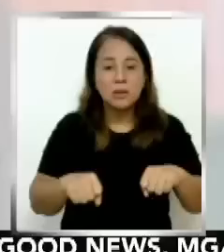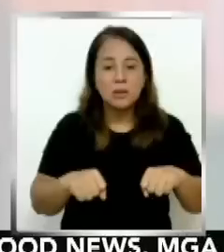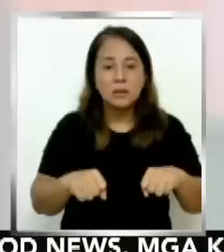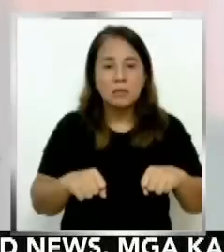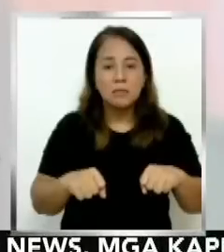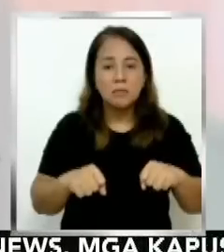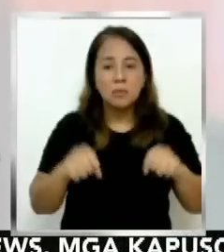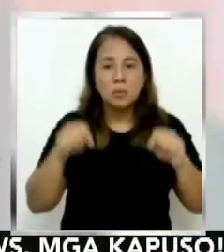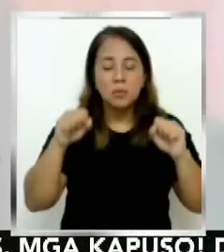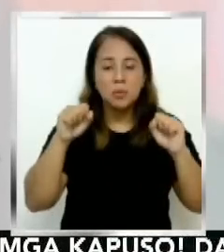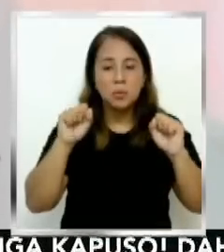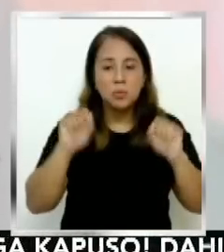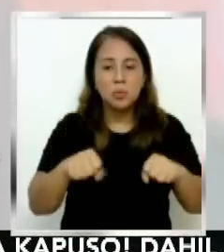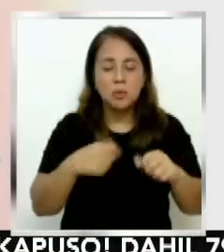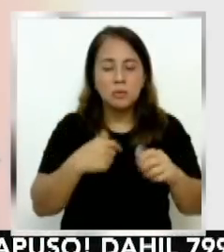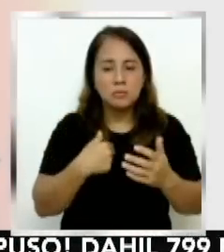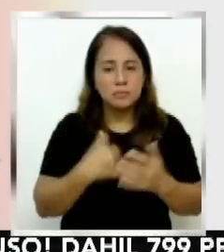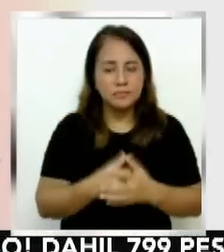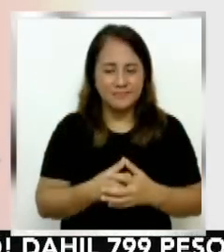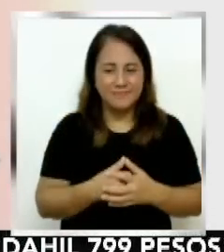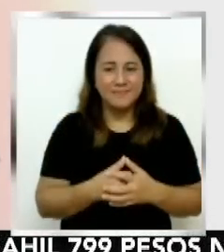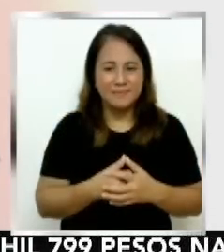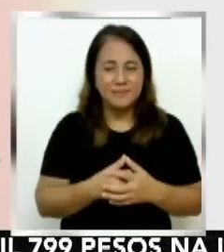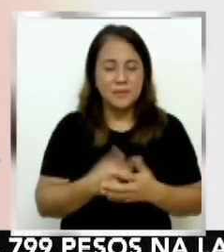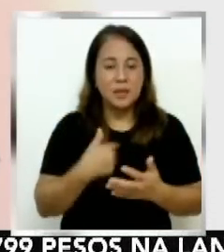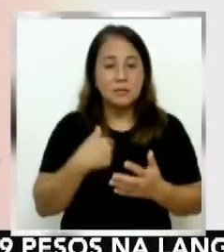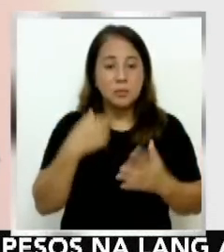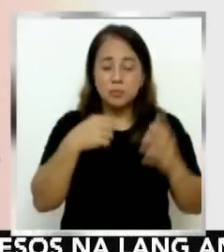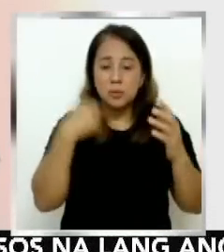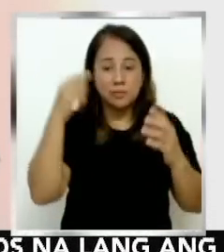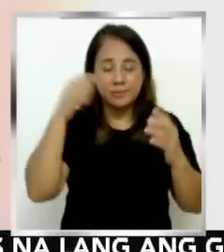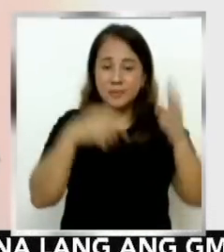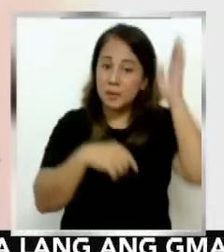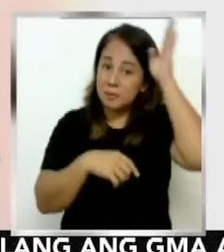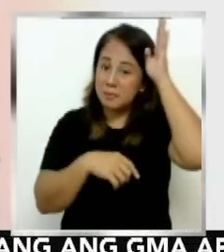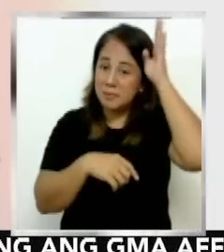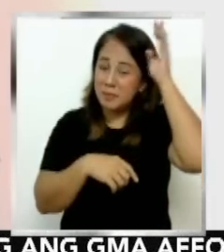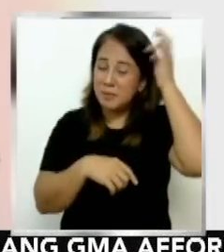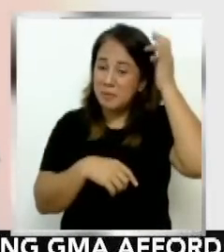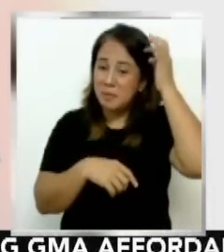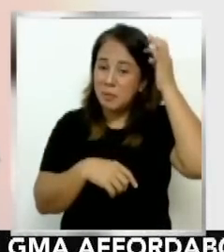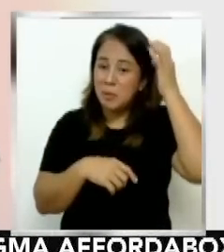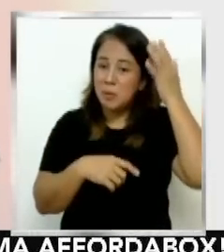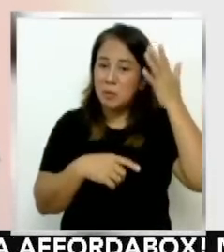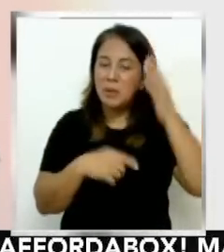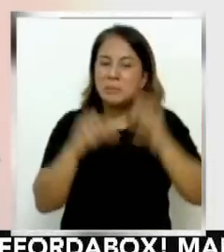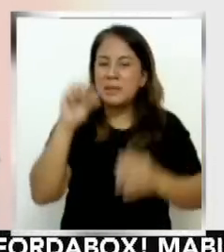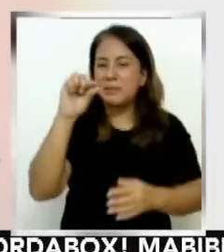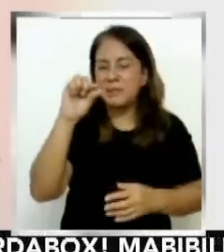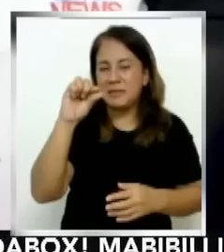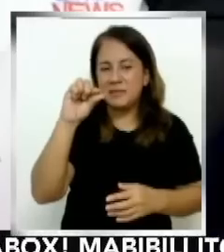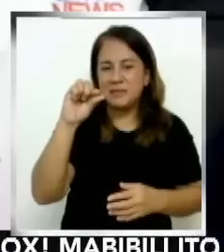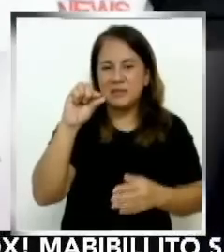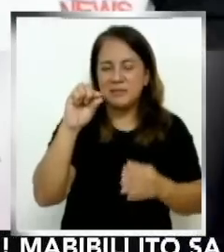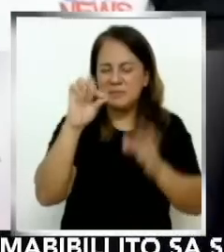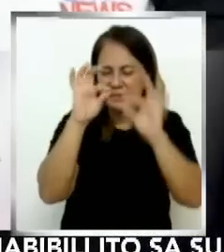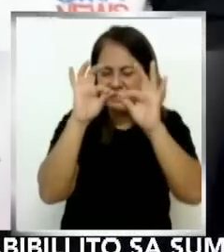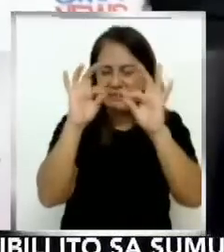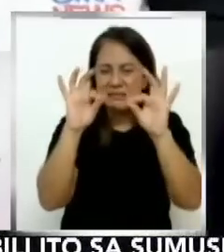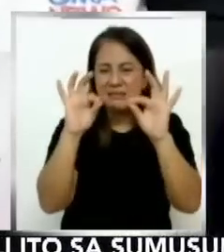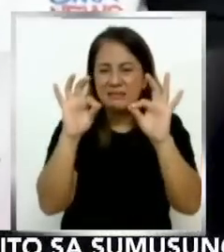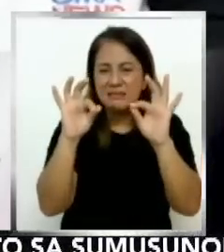niya sa utak, yung sa left po is masyado daw pong maninipis. Kumpaya po sa kanan,